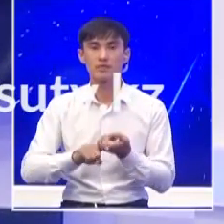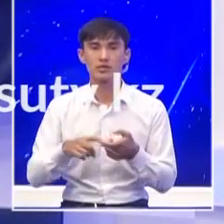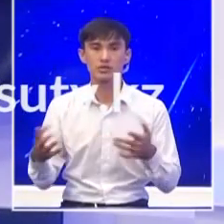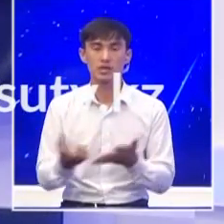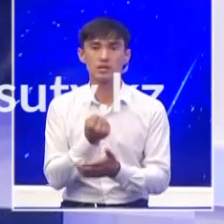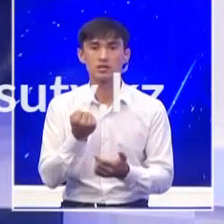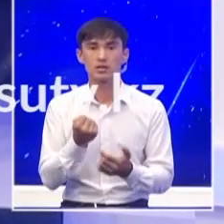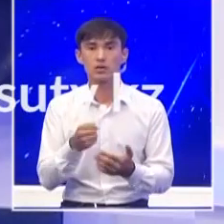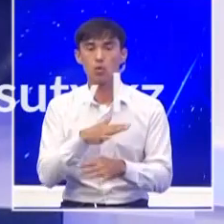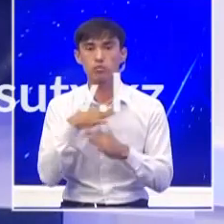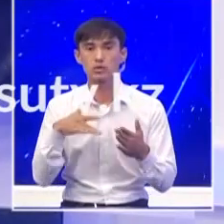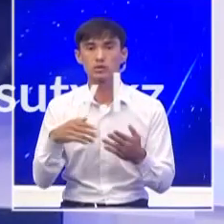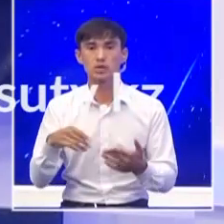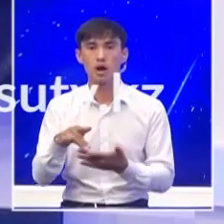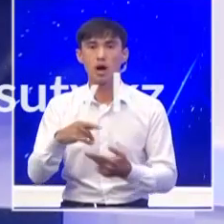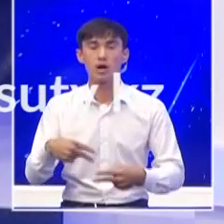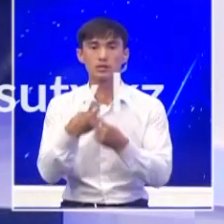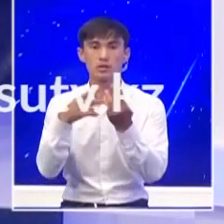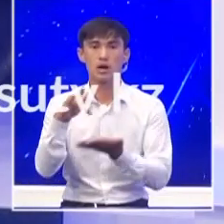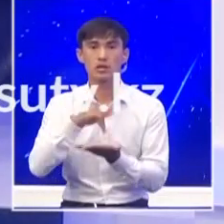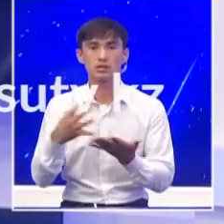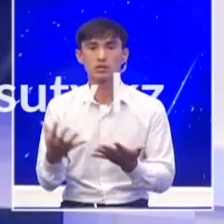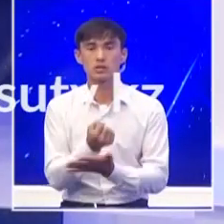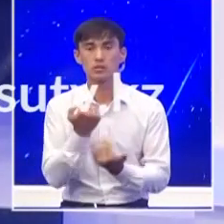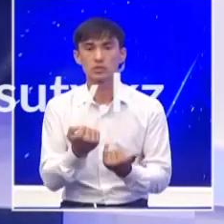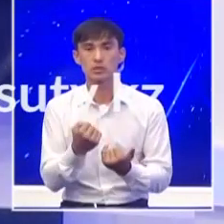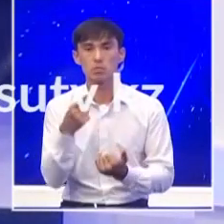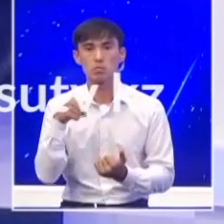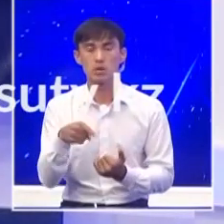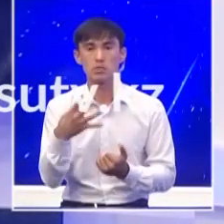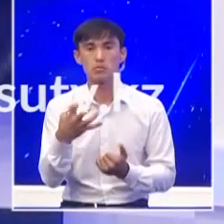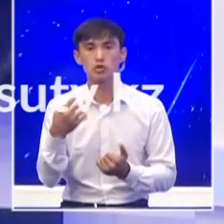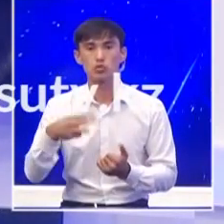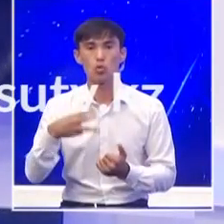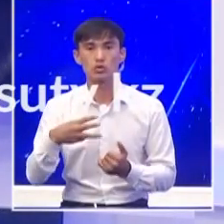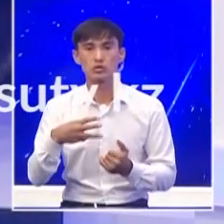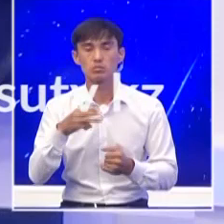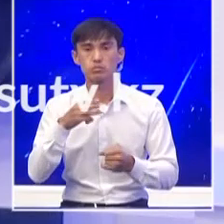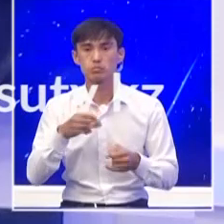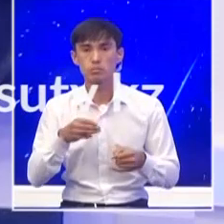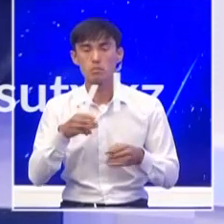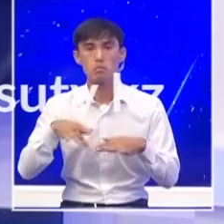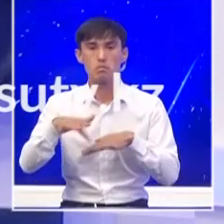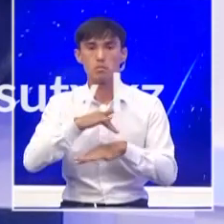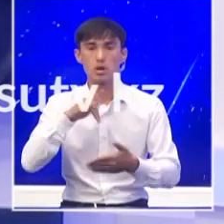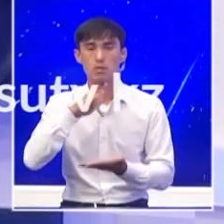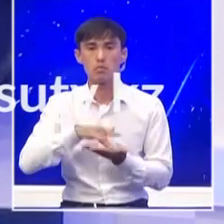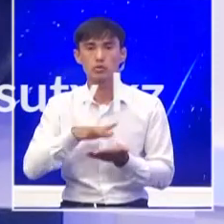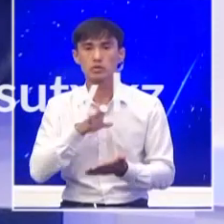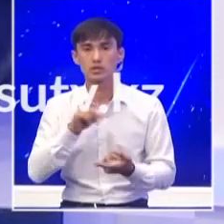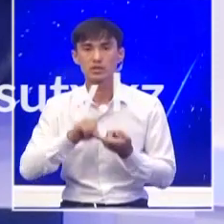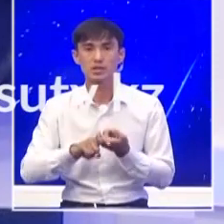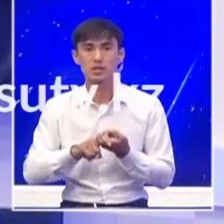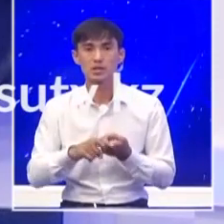тіркелген. Мегаполисте бір күннің өзінде 1531 тұрғынның вирус жұқтырғаны белгілі болды. Сонымен қатар Алматыда 1250